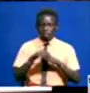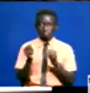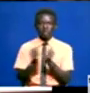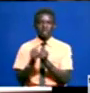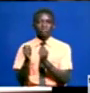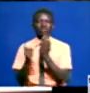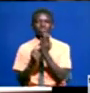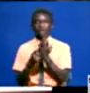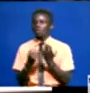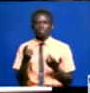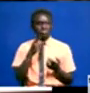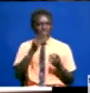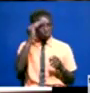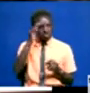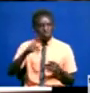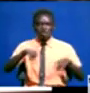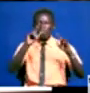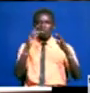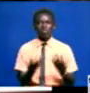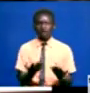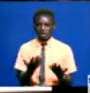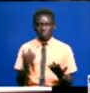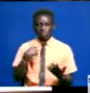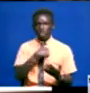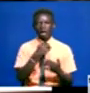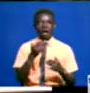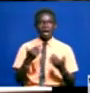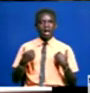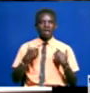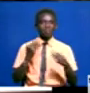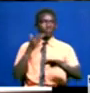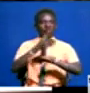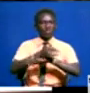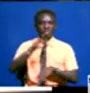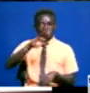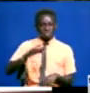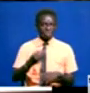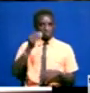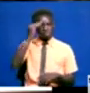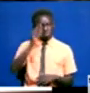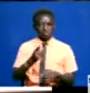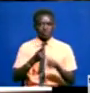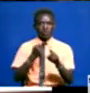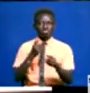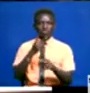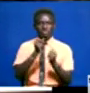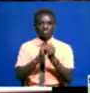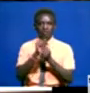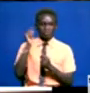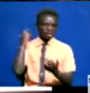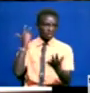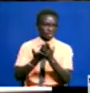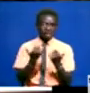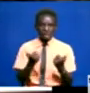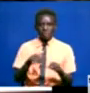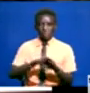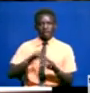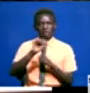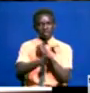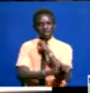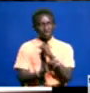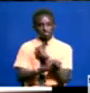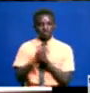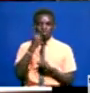Which means that we have a lot of over 3,000 students from 2015 up to date in this country who